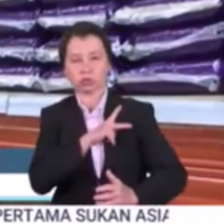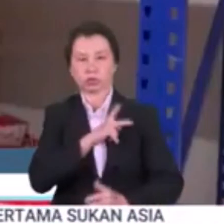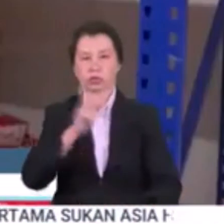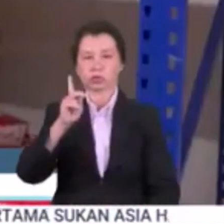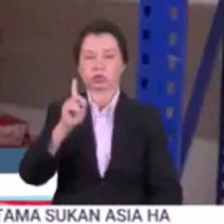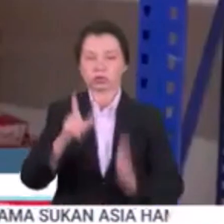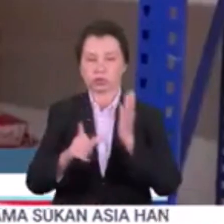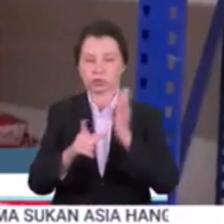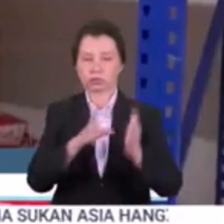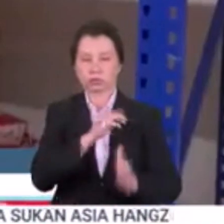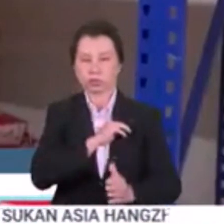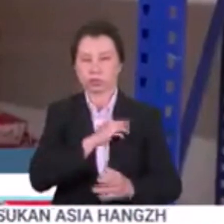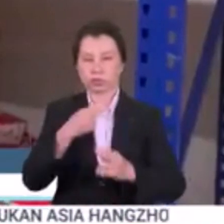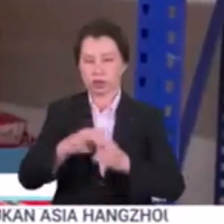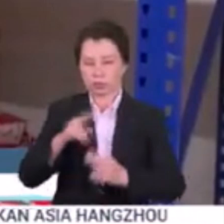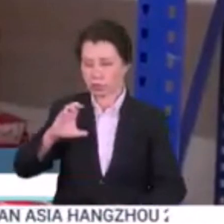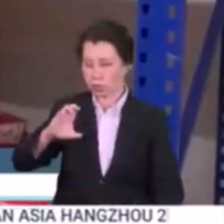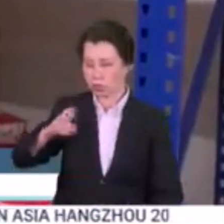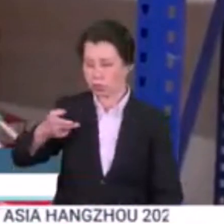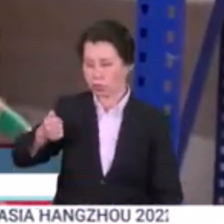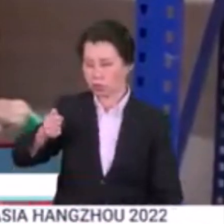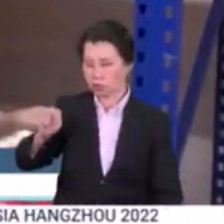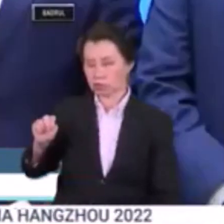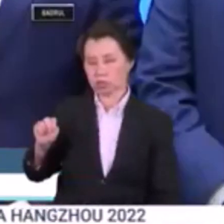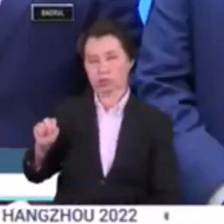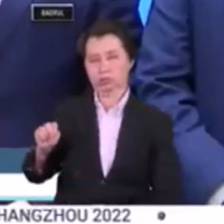Timbalan Menterinya, Chan Fung Hin.